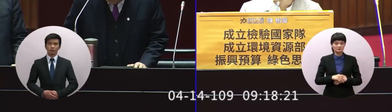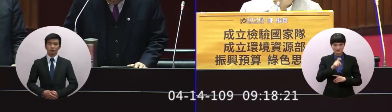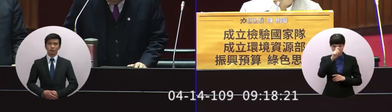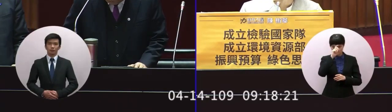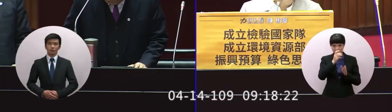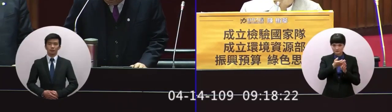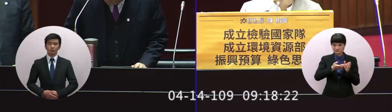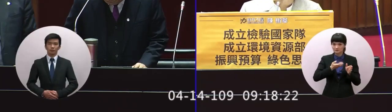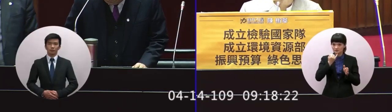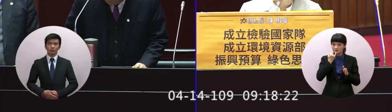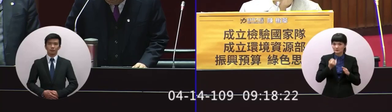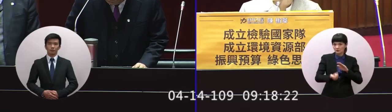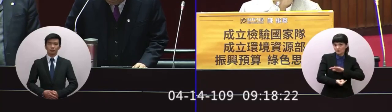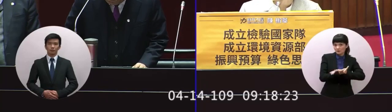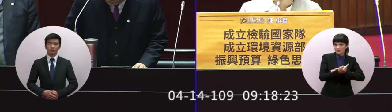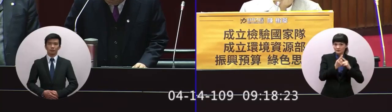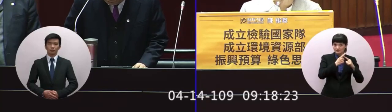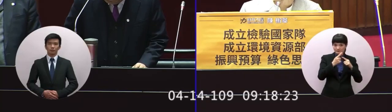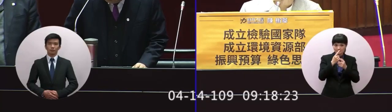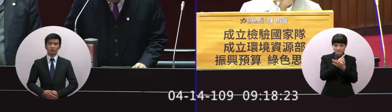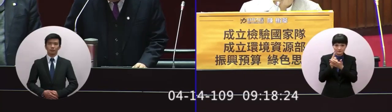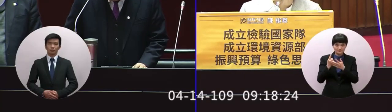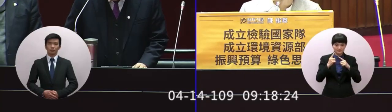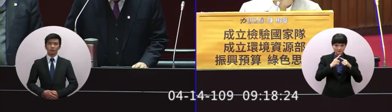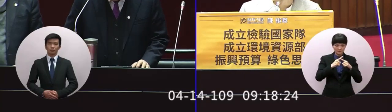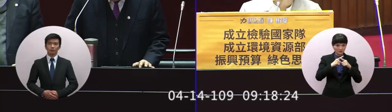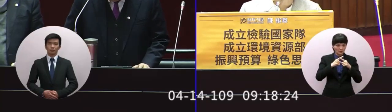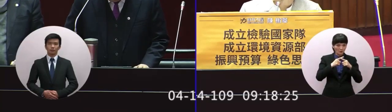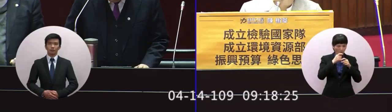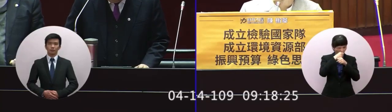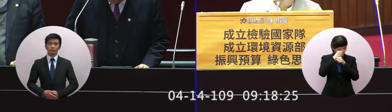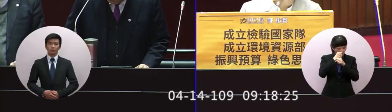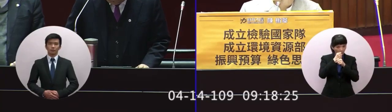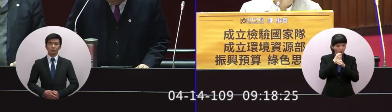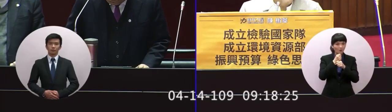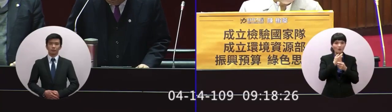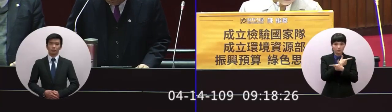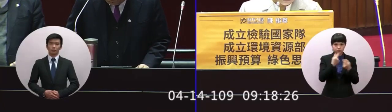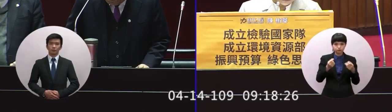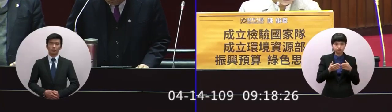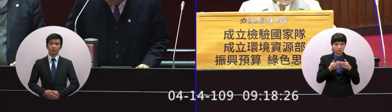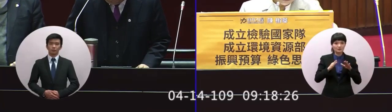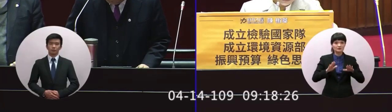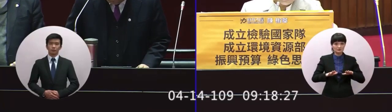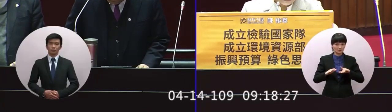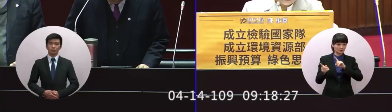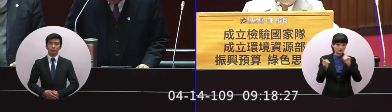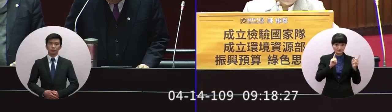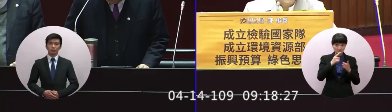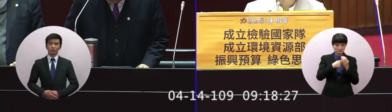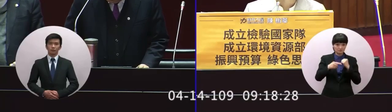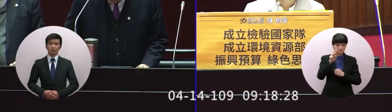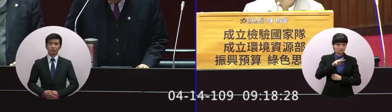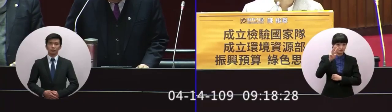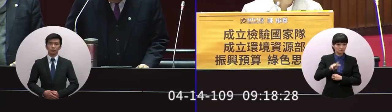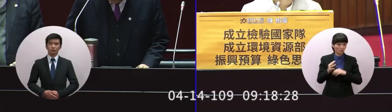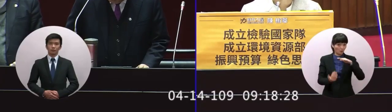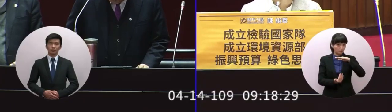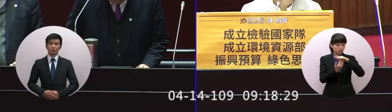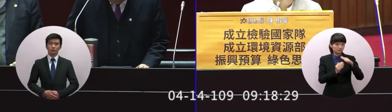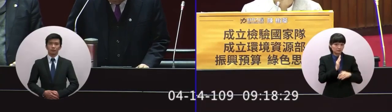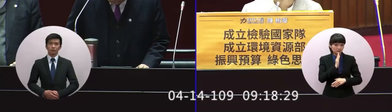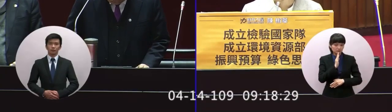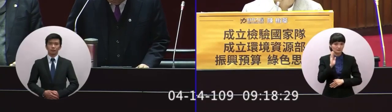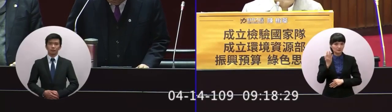知道最高的量能是可以到每天3000多人次了哈，但是好像每天平均也都